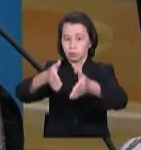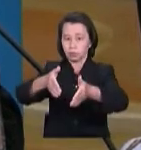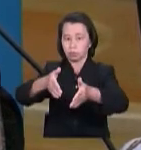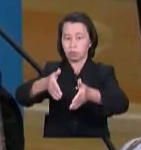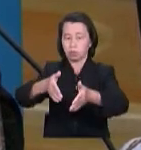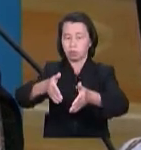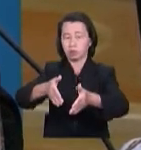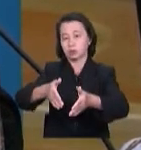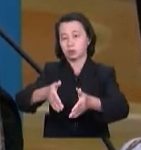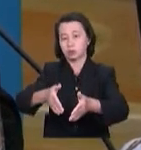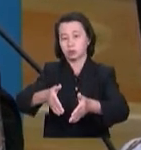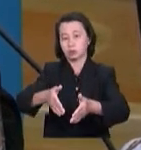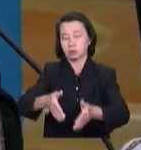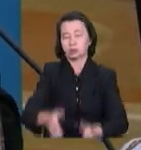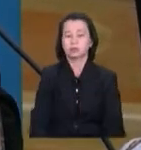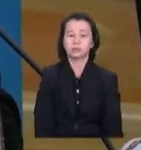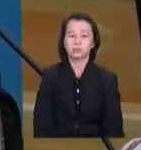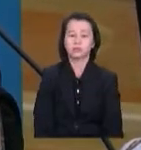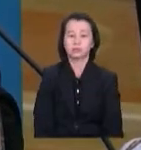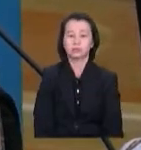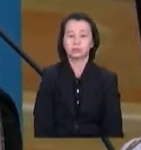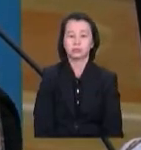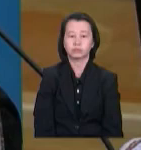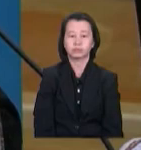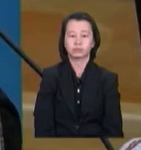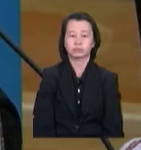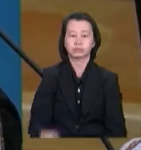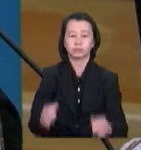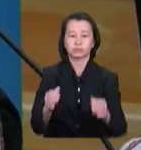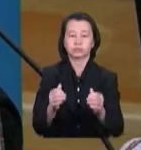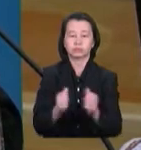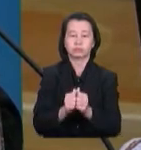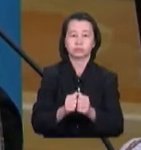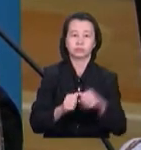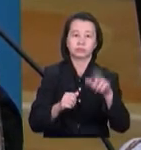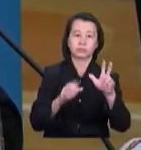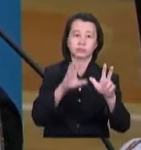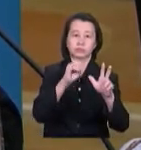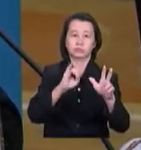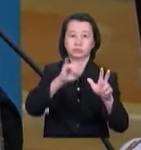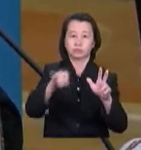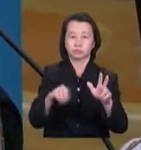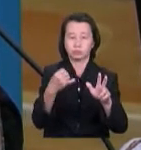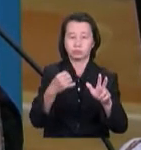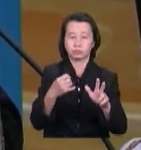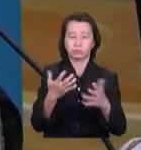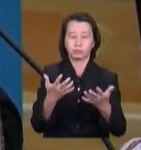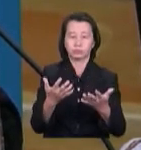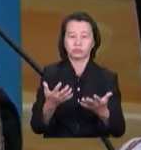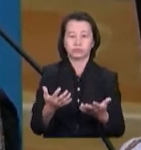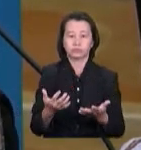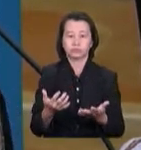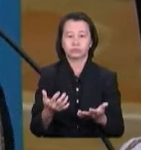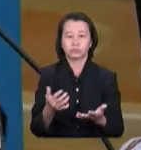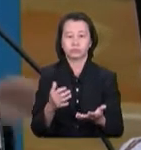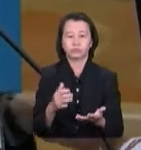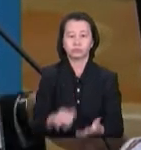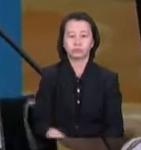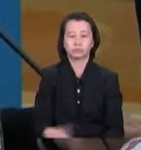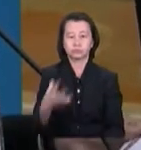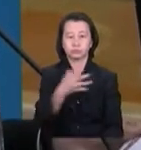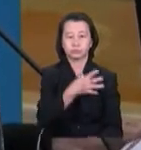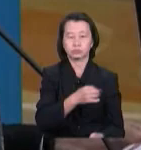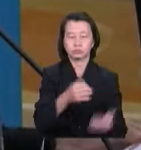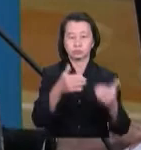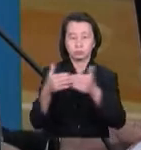maknanya menaikkannya juga untuk projek baru 72 juta. Jadi itulah banyak kesambungan.